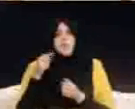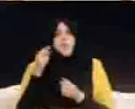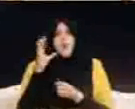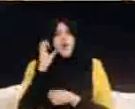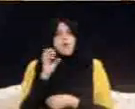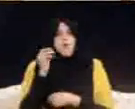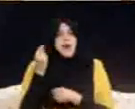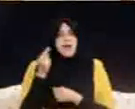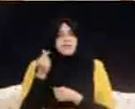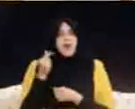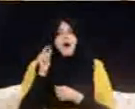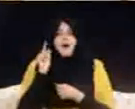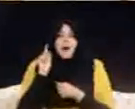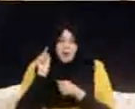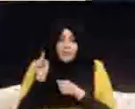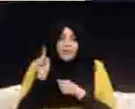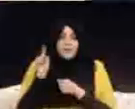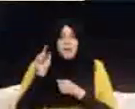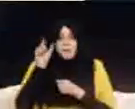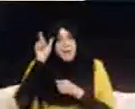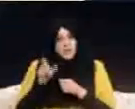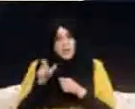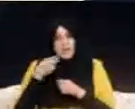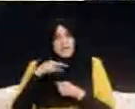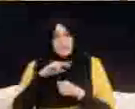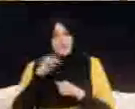القاصر: الولاية والوصاية